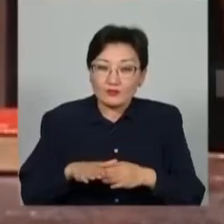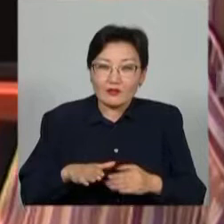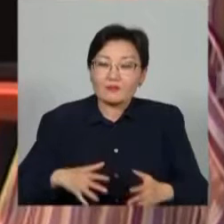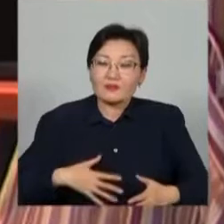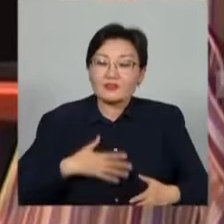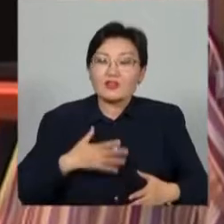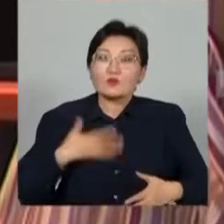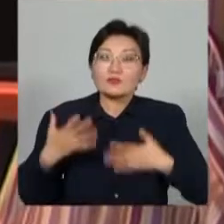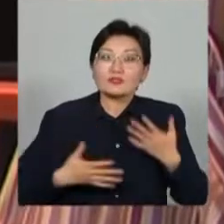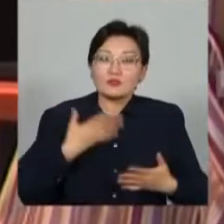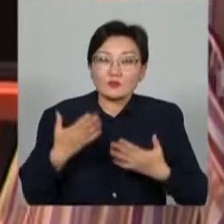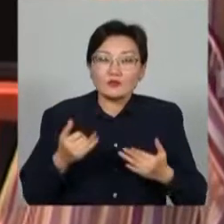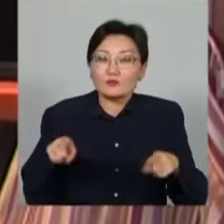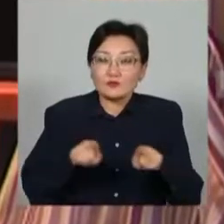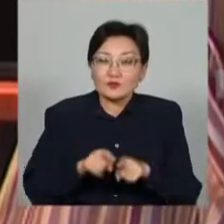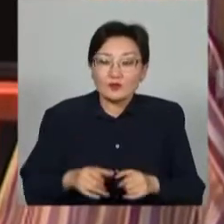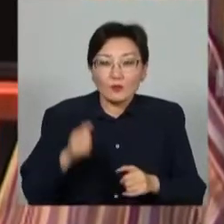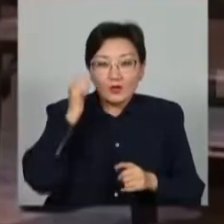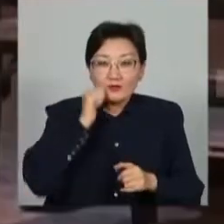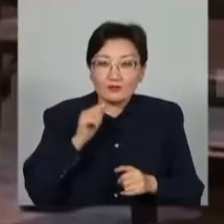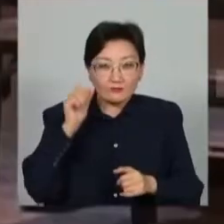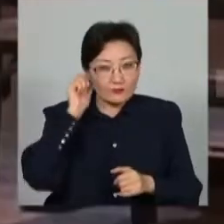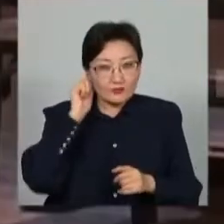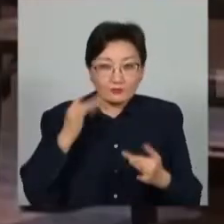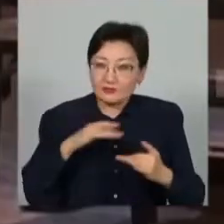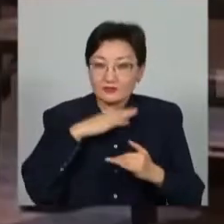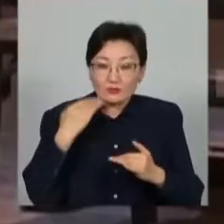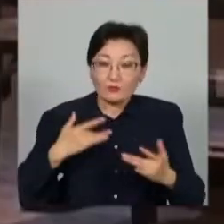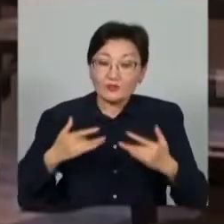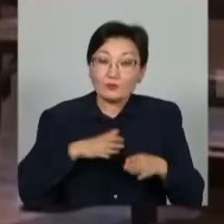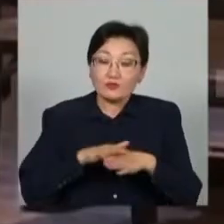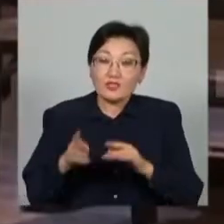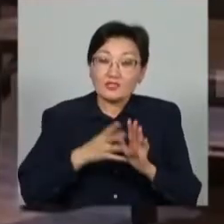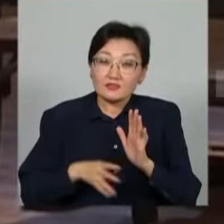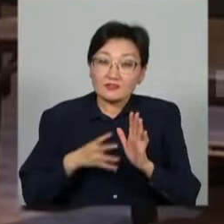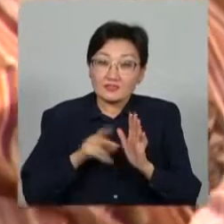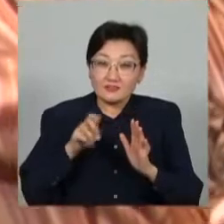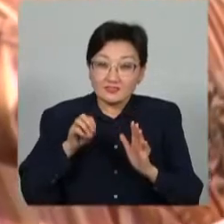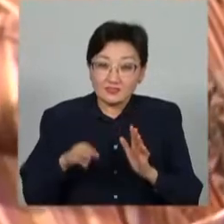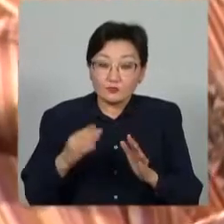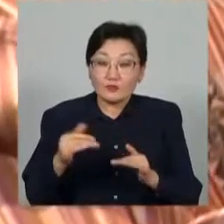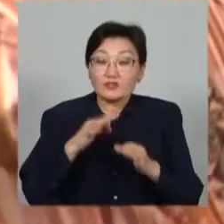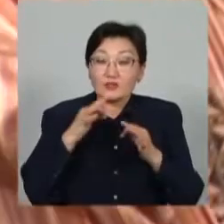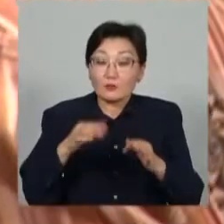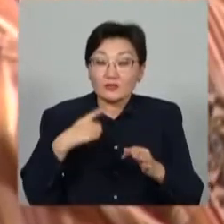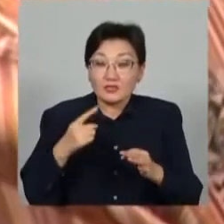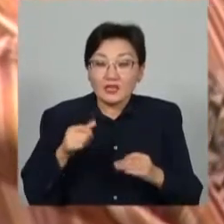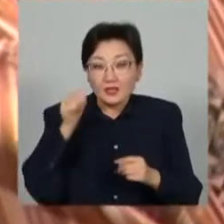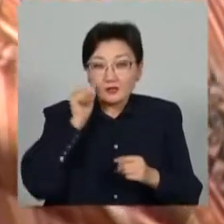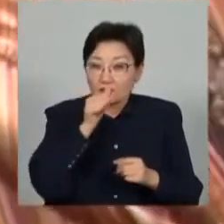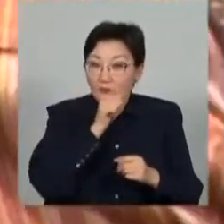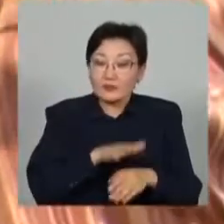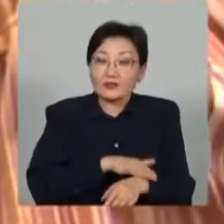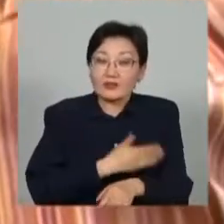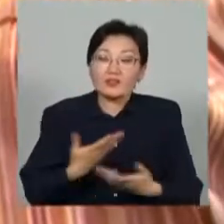И покидать сцену даже в столь почтенном возрасте не намерен. Сегодня артисту исполнилось 99. Как он сам признается, секрет